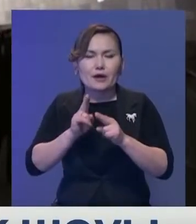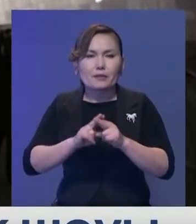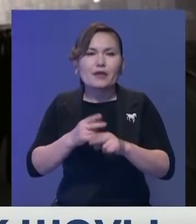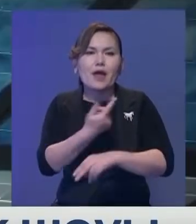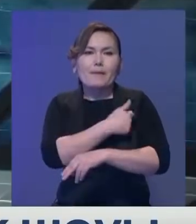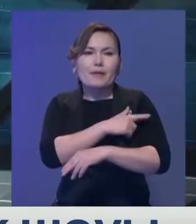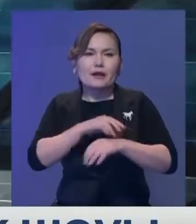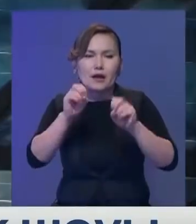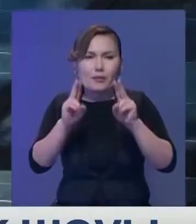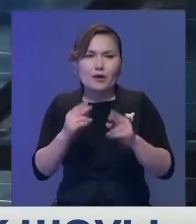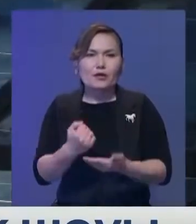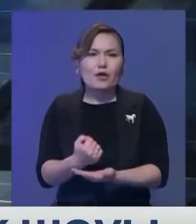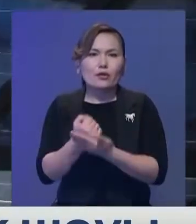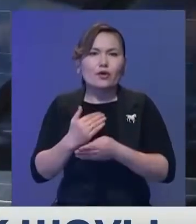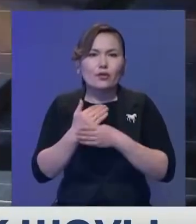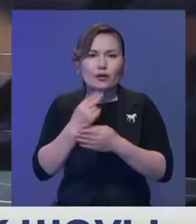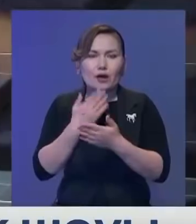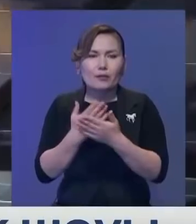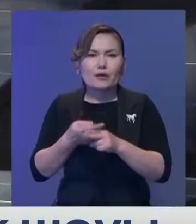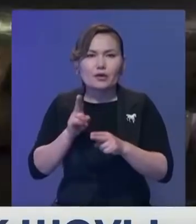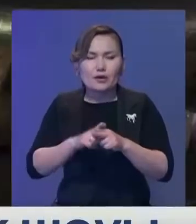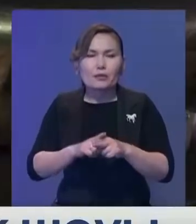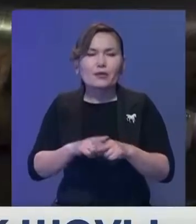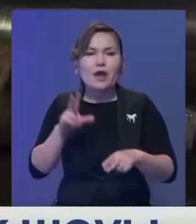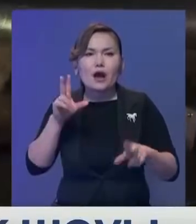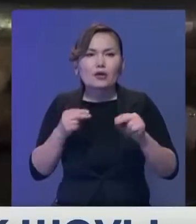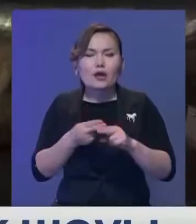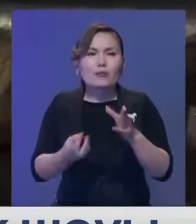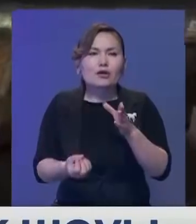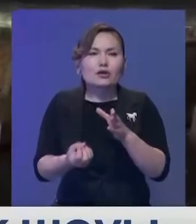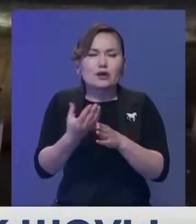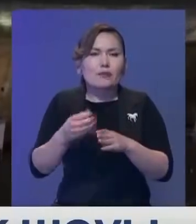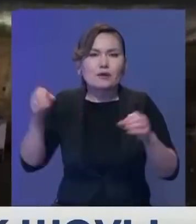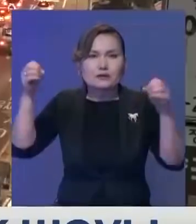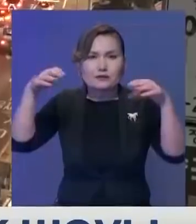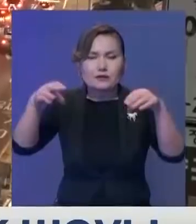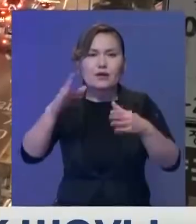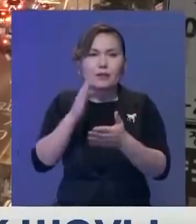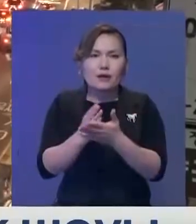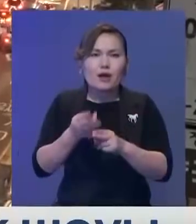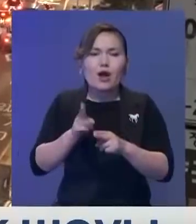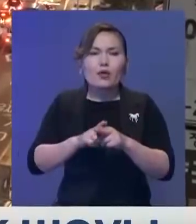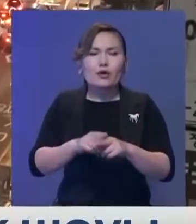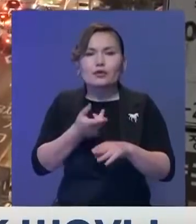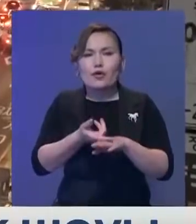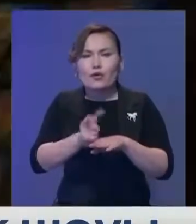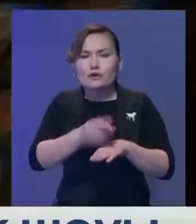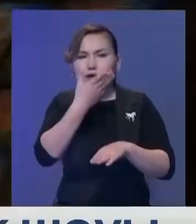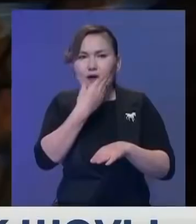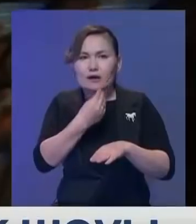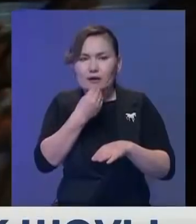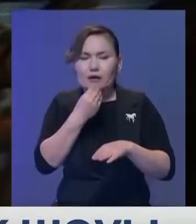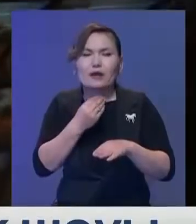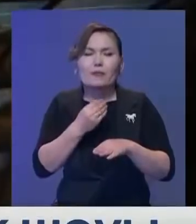медицина қызметкерлеріне қолдау көрсетіп, үміт пен жұбаныш шамына айналады дейді. Сеул Дизайн қоры ұйымдастырған шара 1